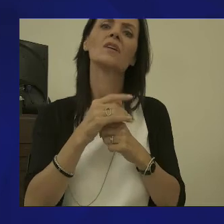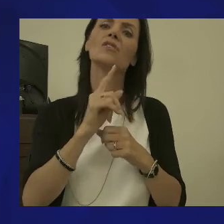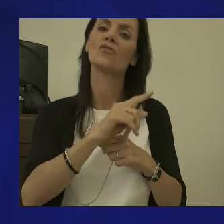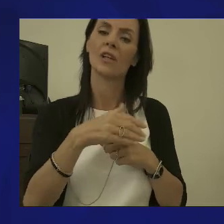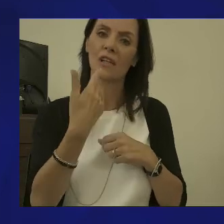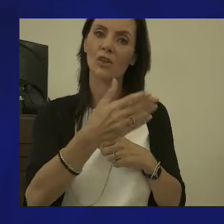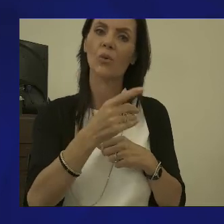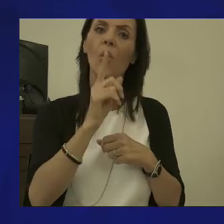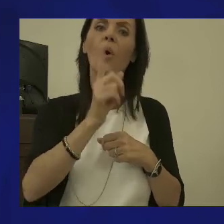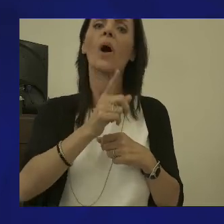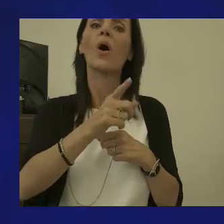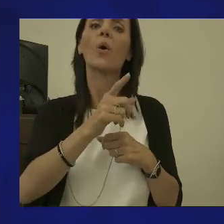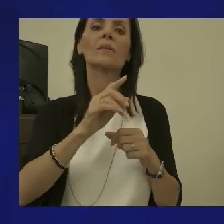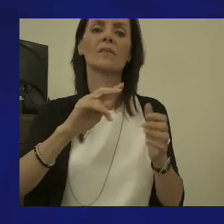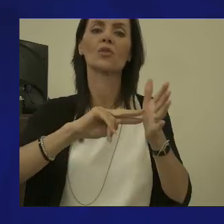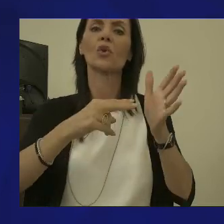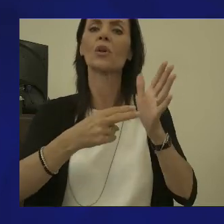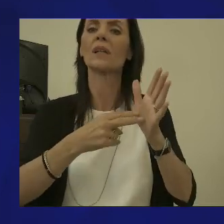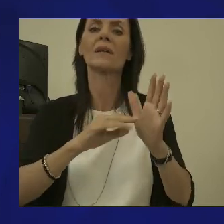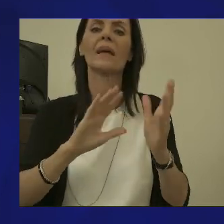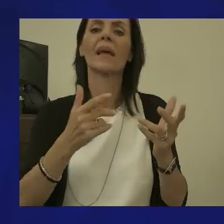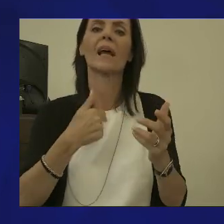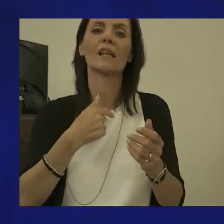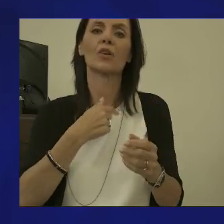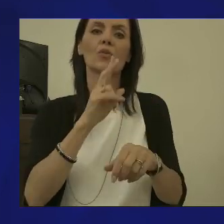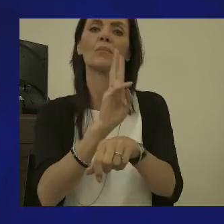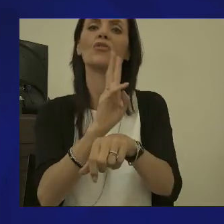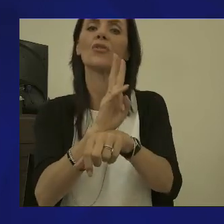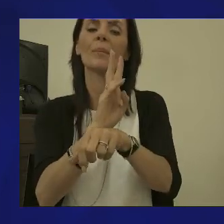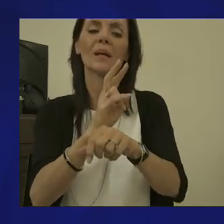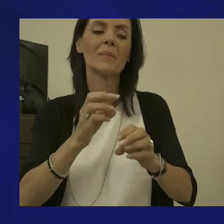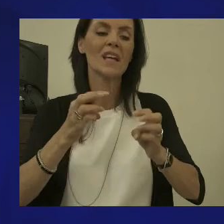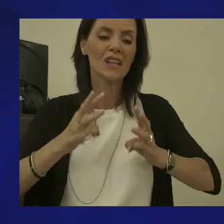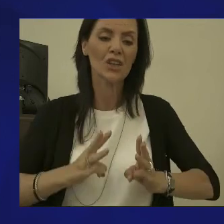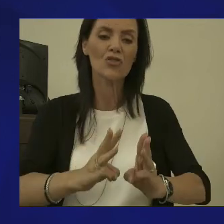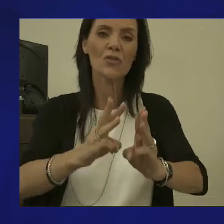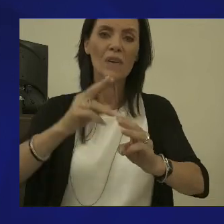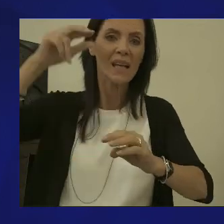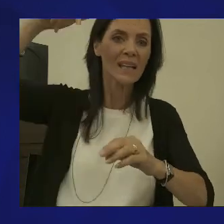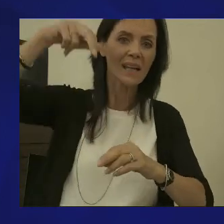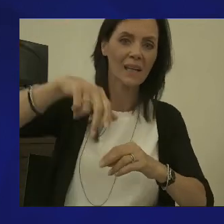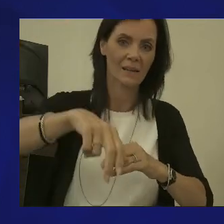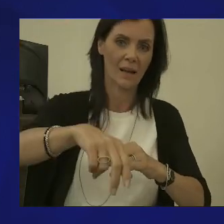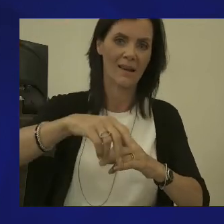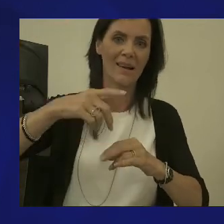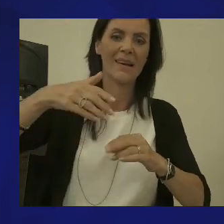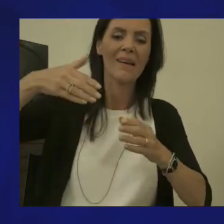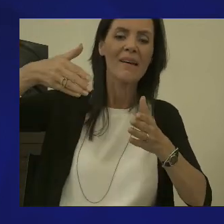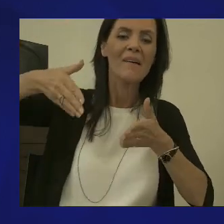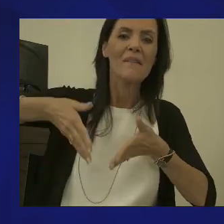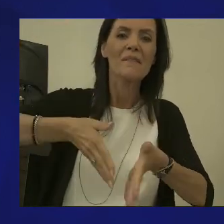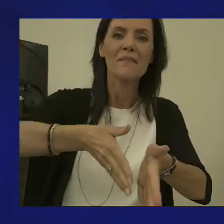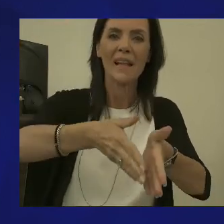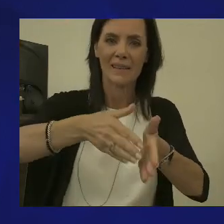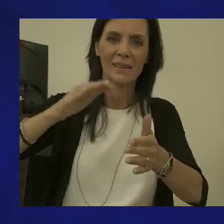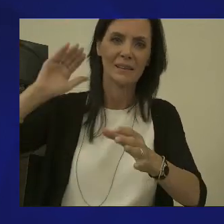ינתנו הוראות בתוכנית לאיך אנחנו משמרים את שביל הירידה לוואדי שיח.